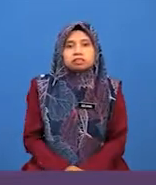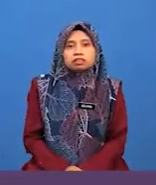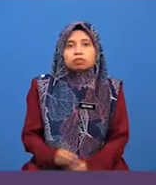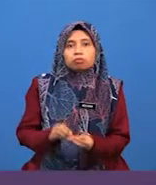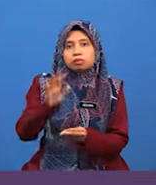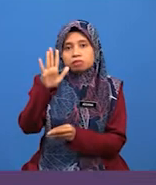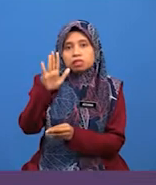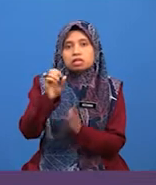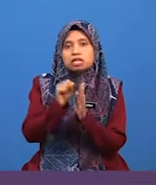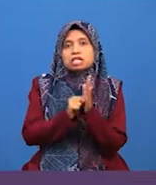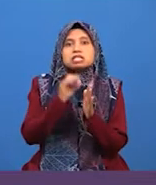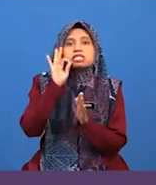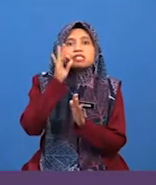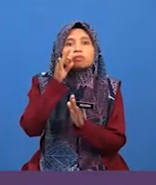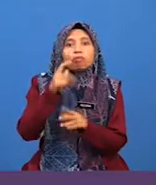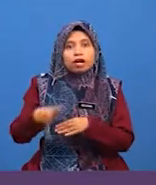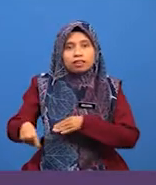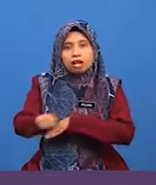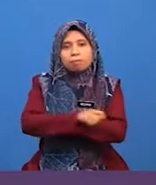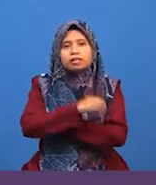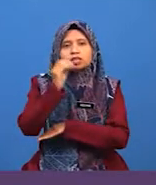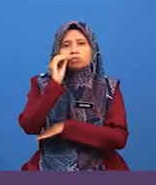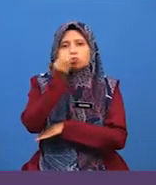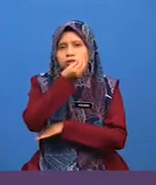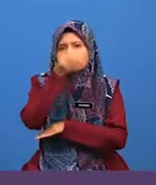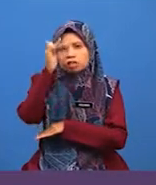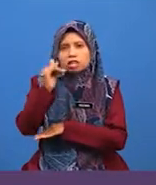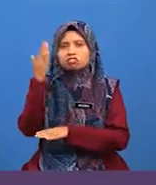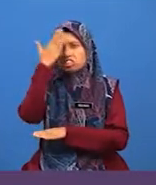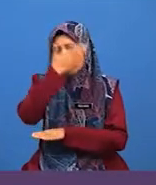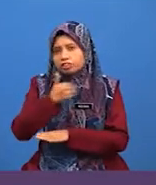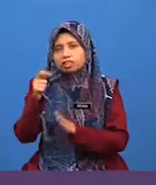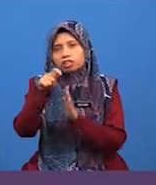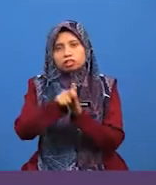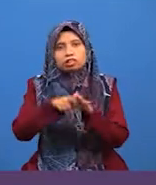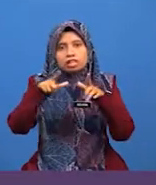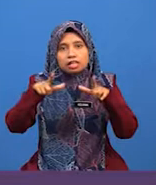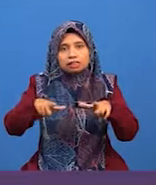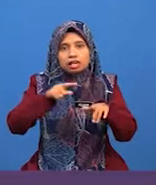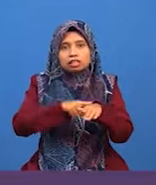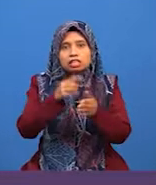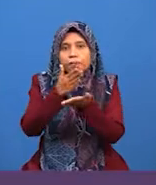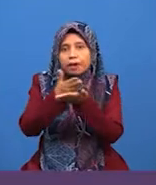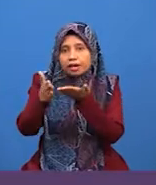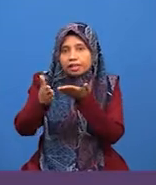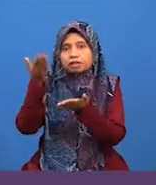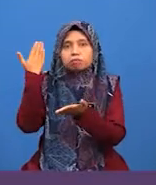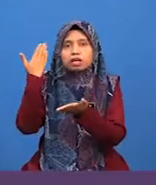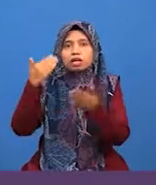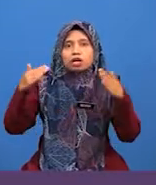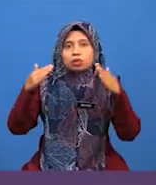Ayat kelima. Sebuah taman bunga yang cantik terletak di bahagian